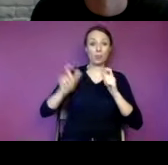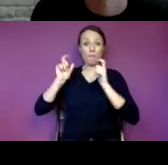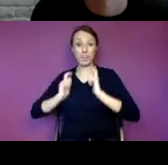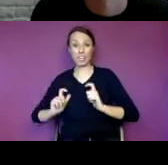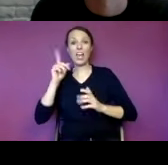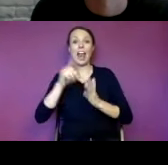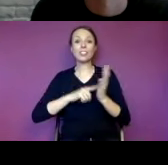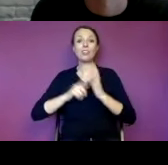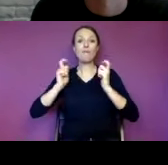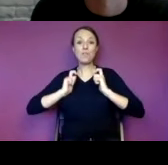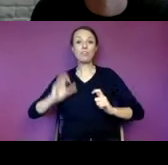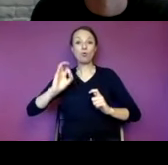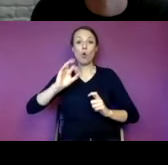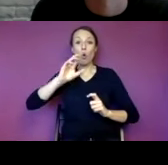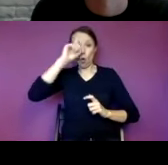mieszkańcy wsi.